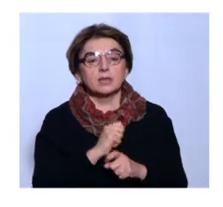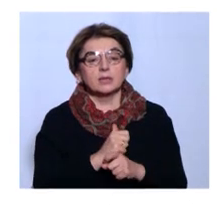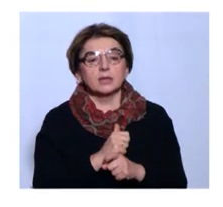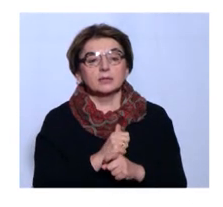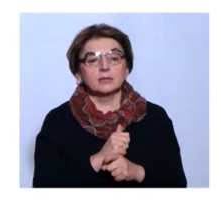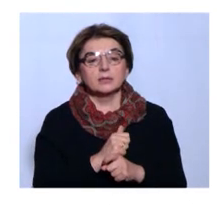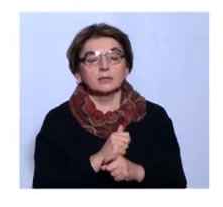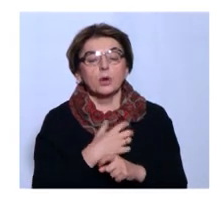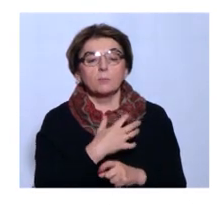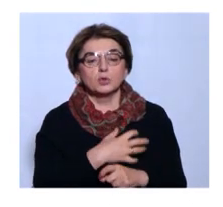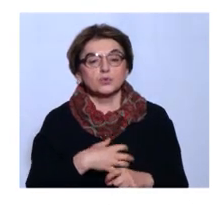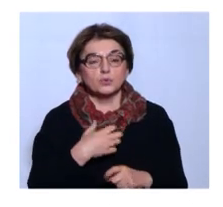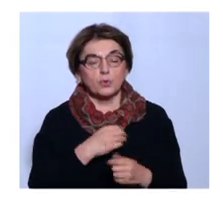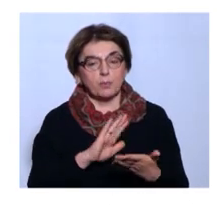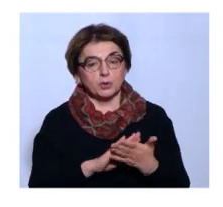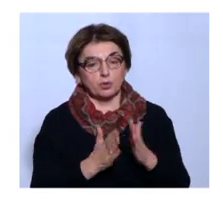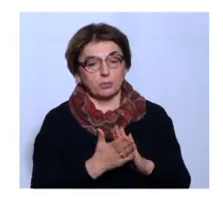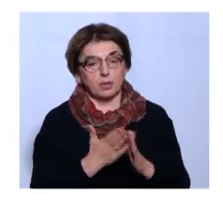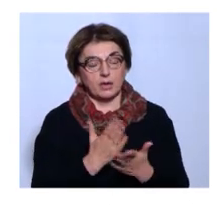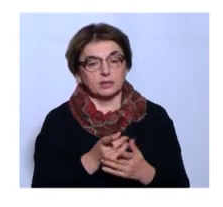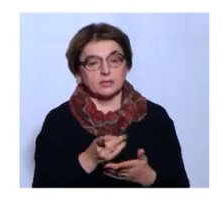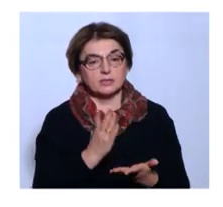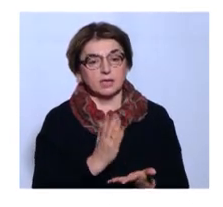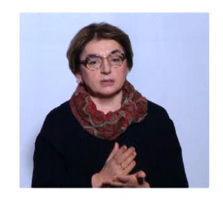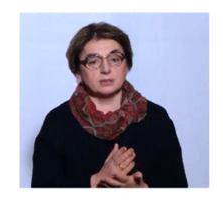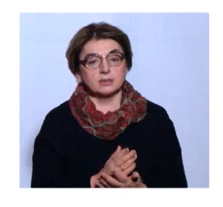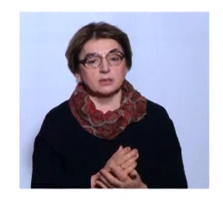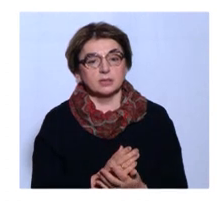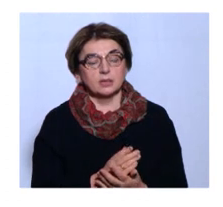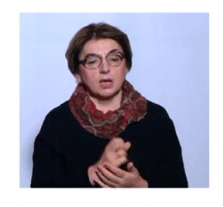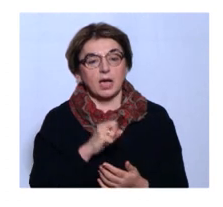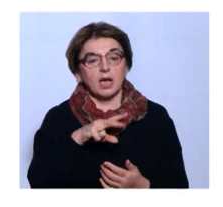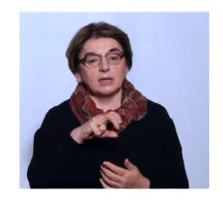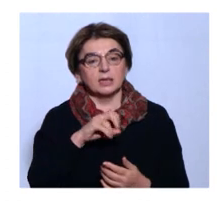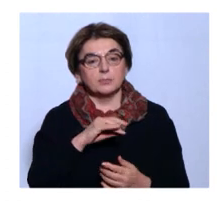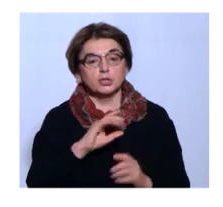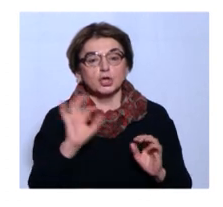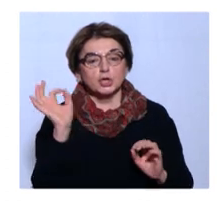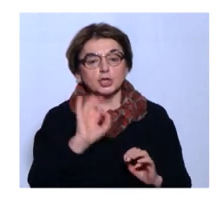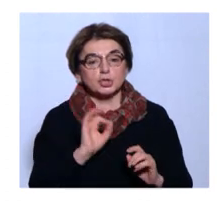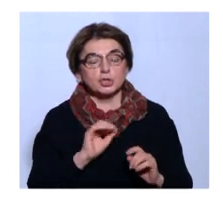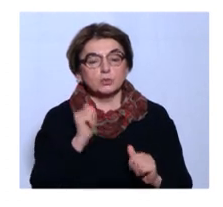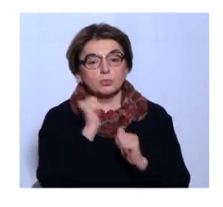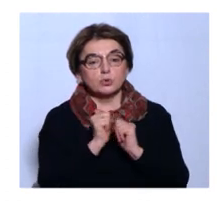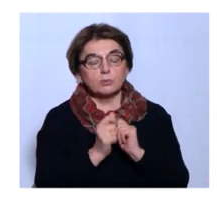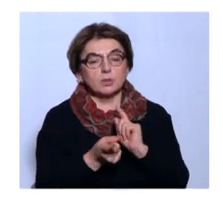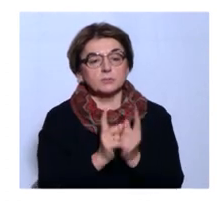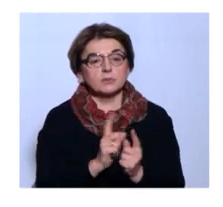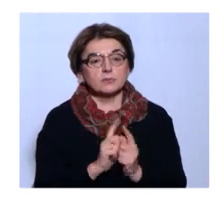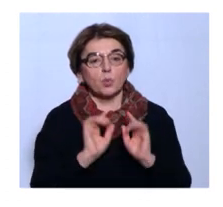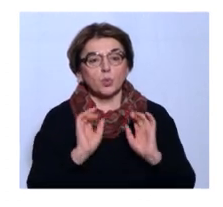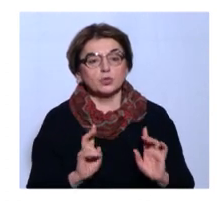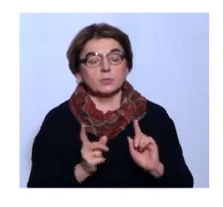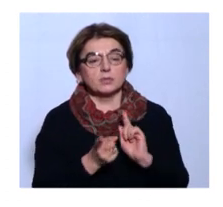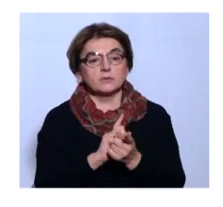რაოდენობით, როგორც ლურჯ, ასევე წითელი ფერის ხოჭოებს, მაგრამ შემთხვევითმა განადგურებამ გამოიწვია ის, რომ